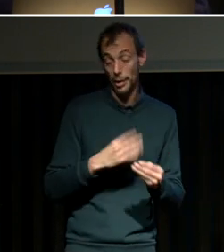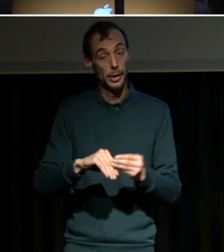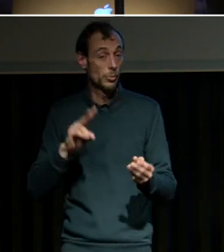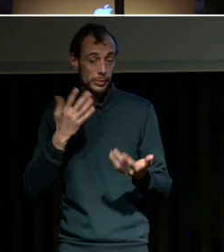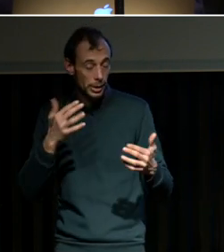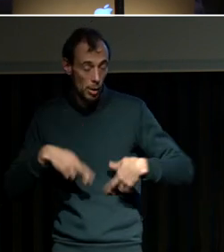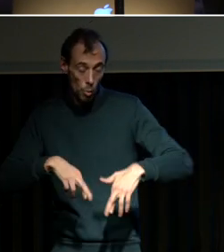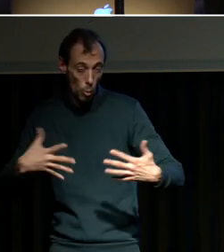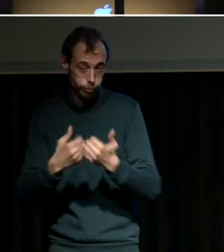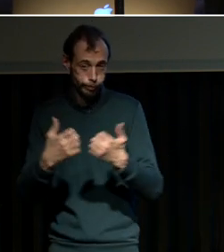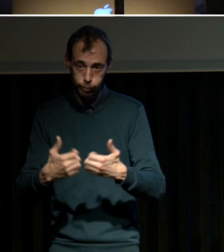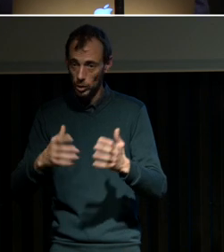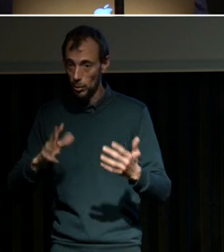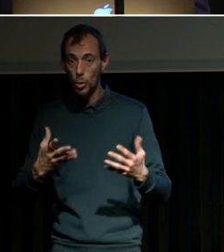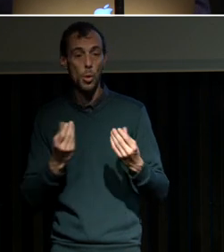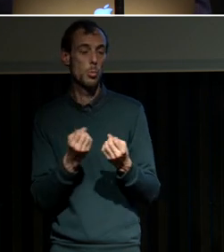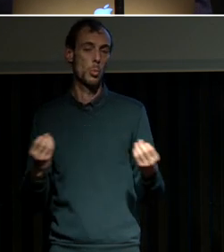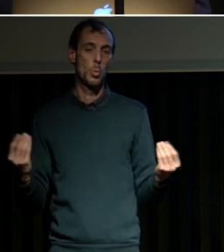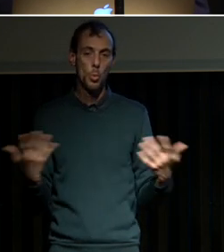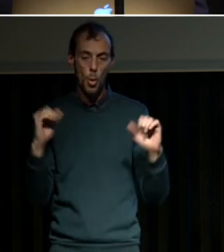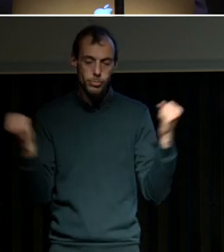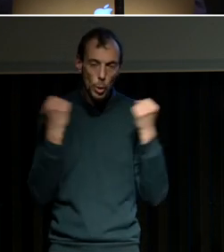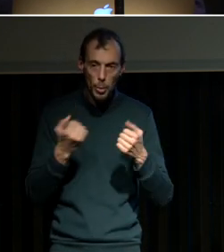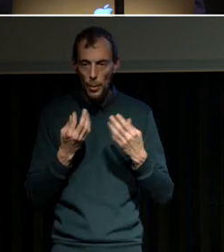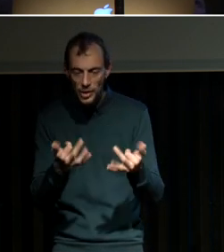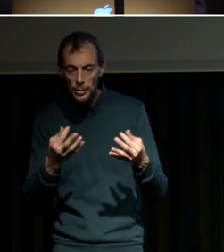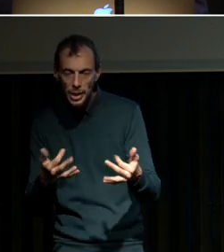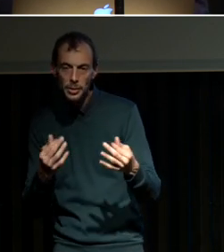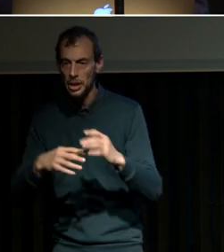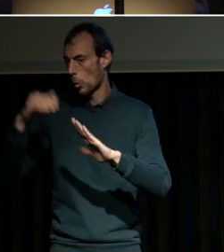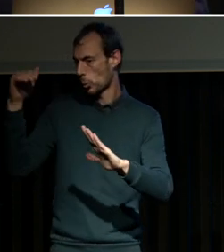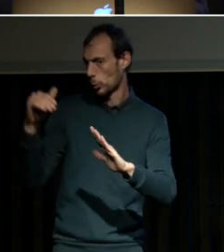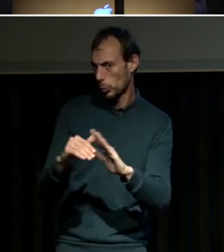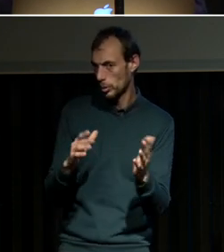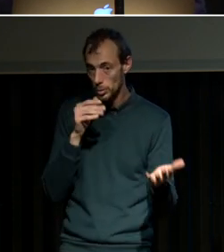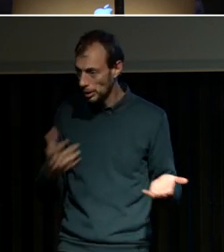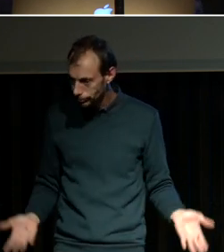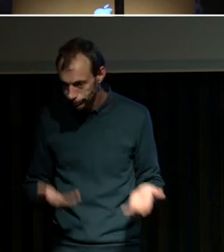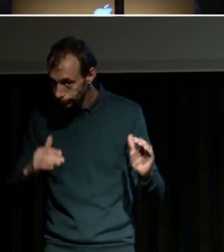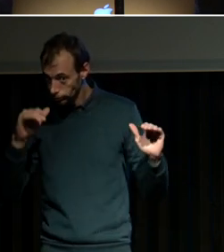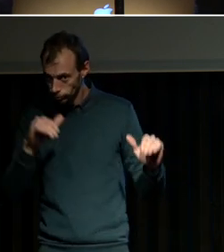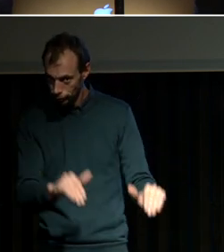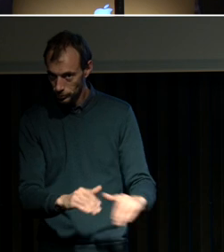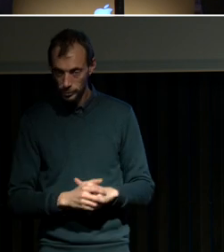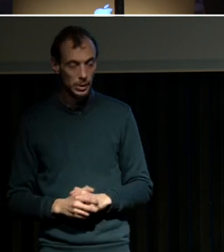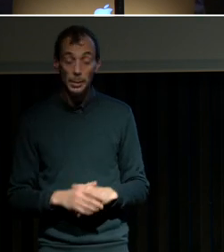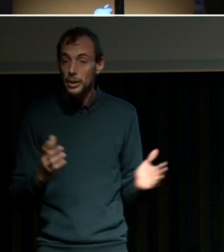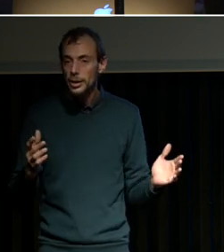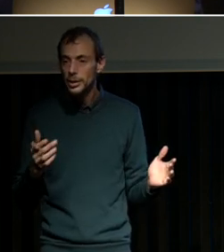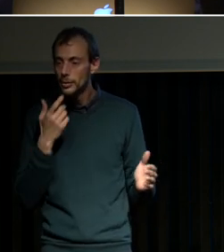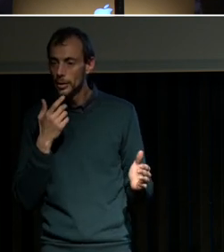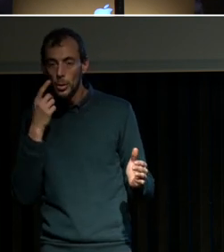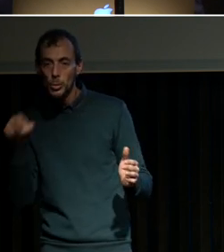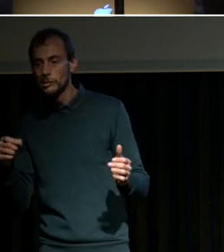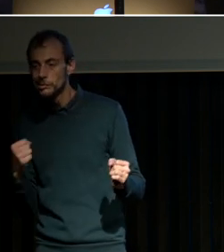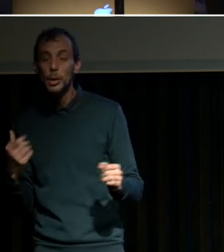prélevé plus d'AVC. Et là, on est en train de finalement d'avoir moins d'AVC aussi. Mais quelque part, c'est bien, parce que notre